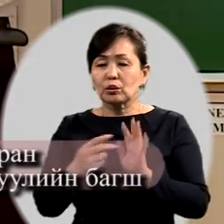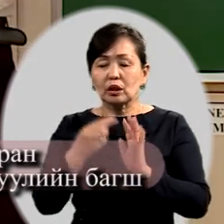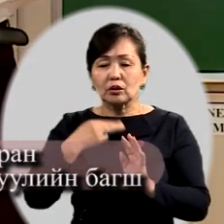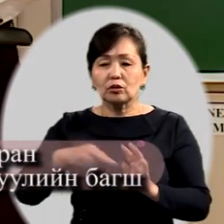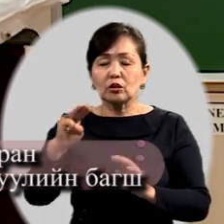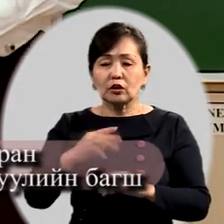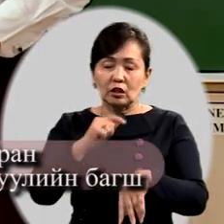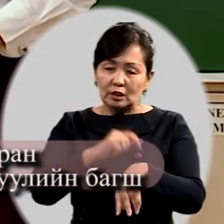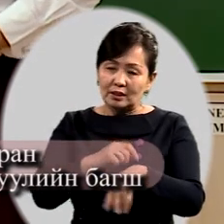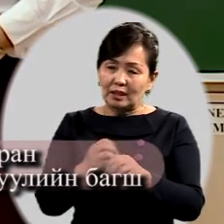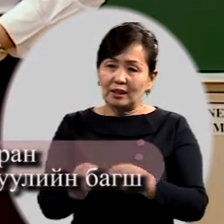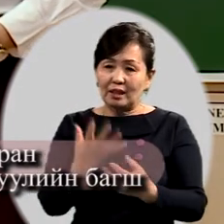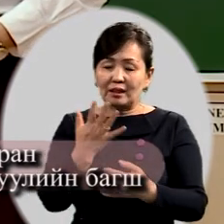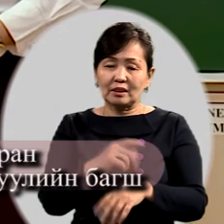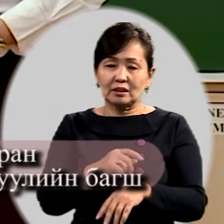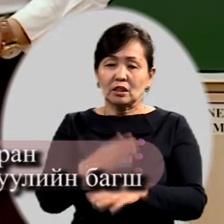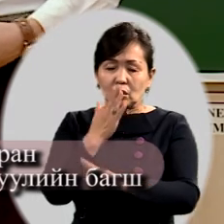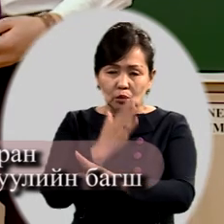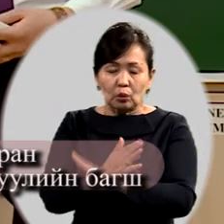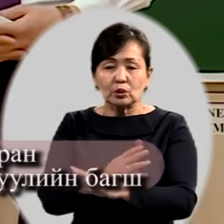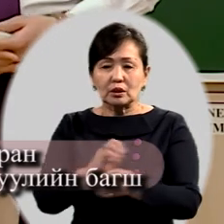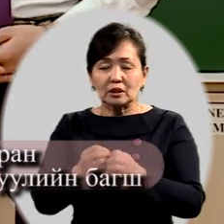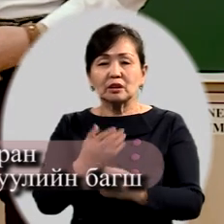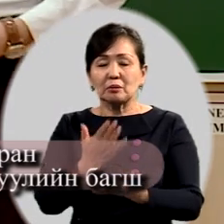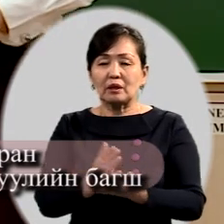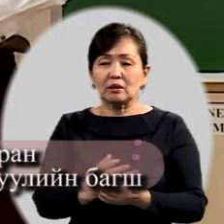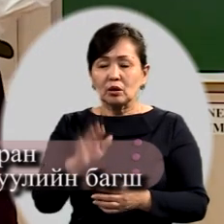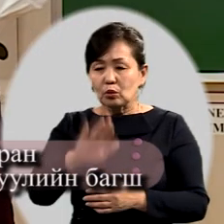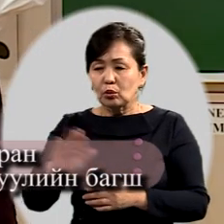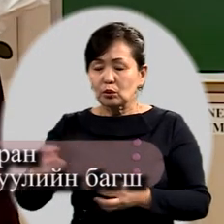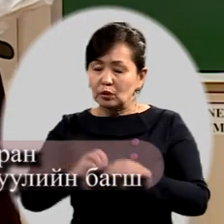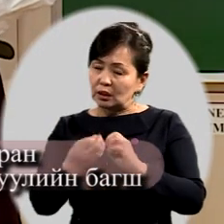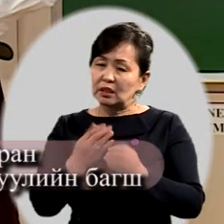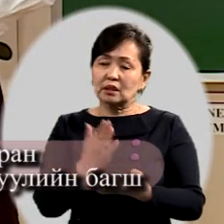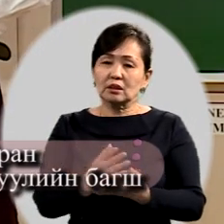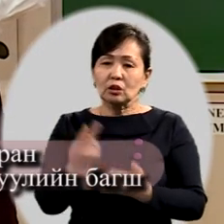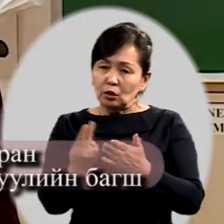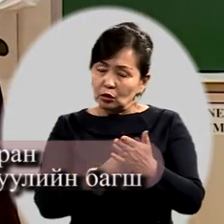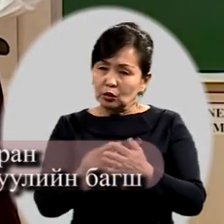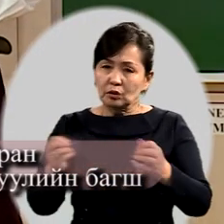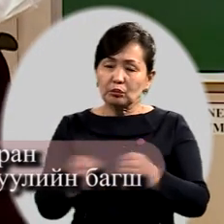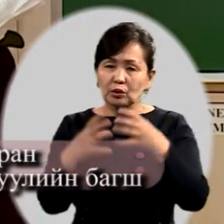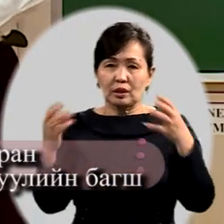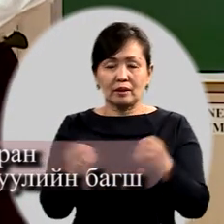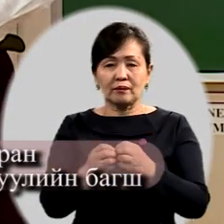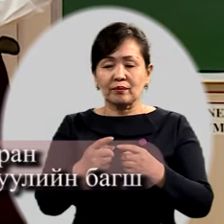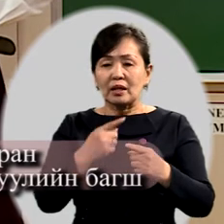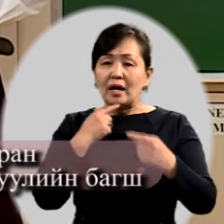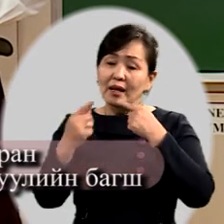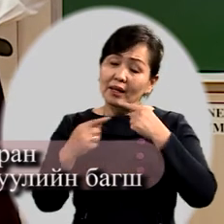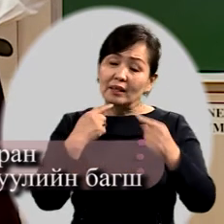уақыт шығарып, көңіл бөлгендеріңіз дұрыс. Екіншіде, баланың сызған суреті бойынша өзара